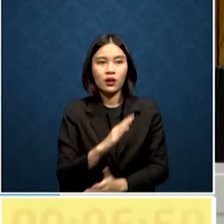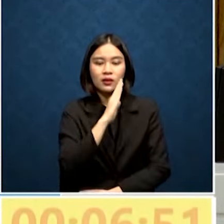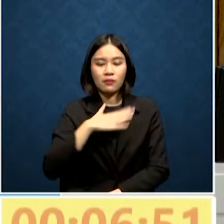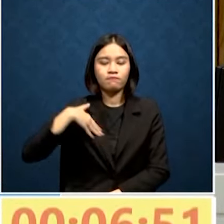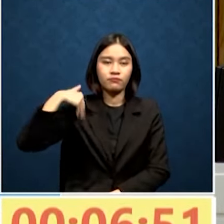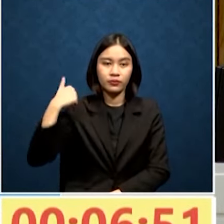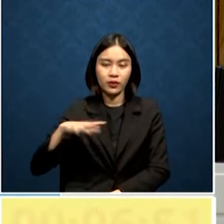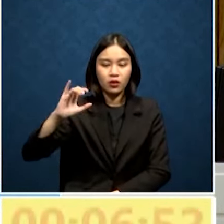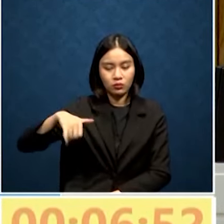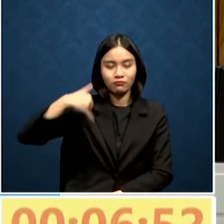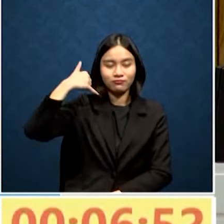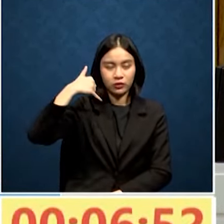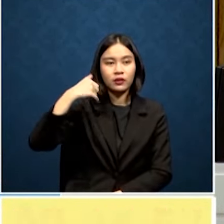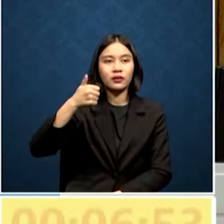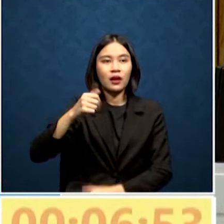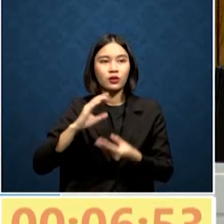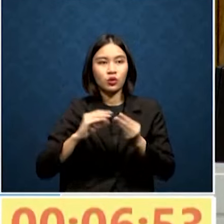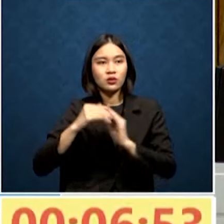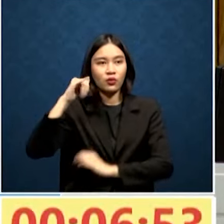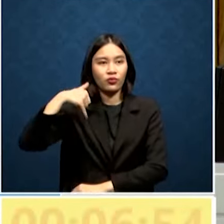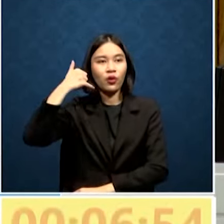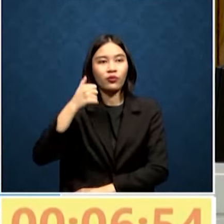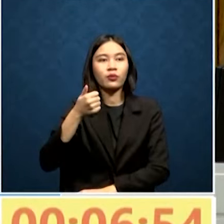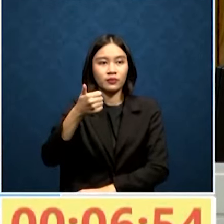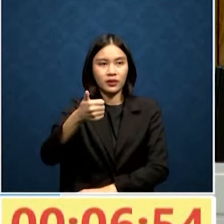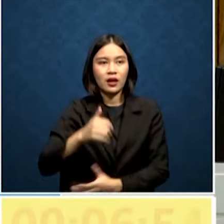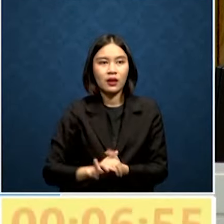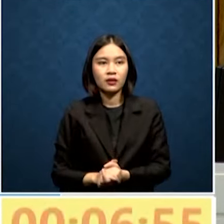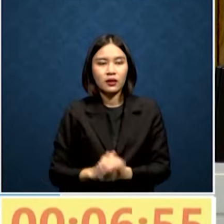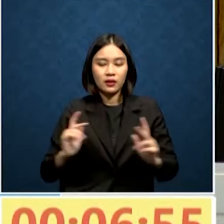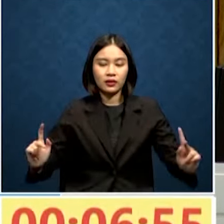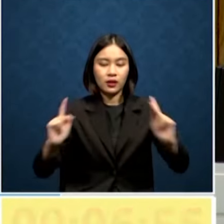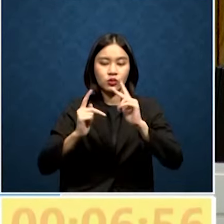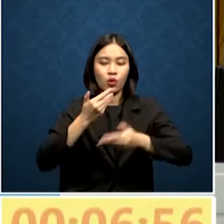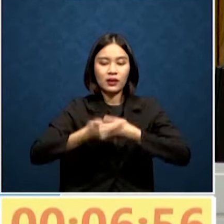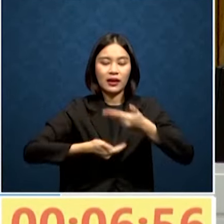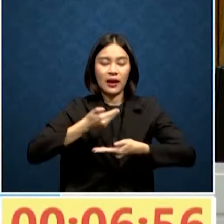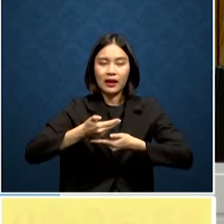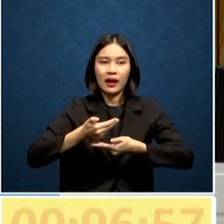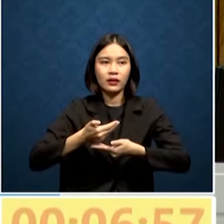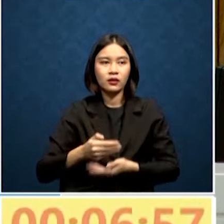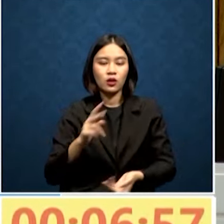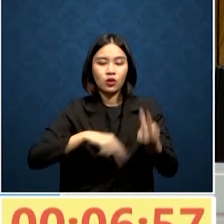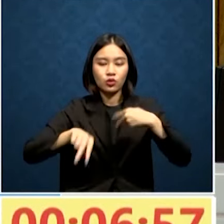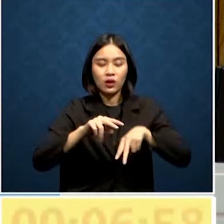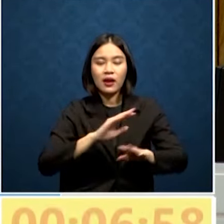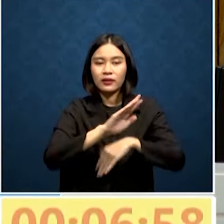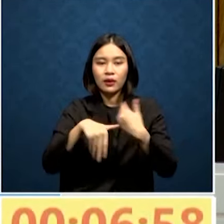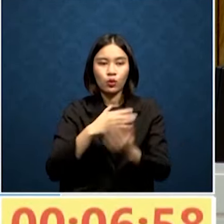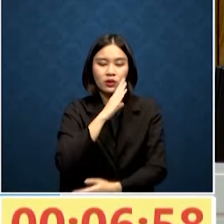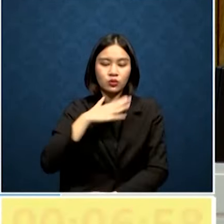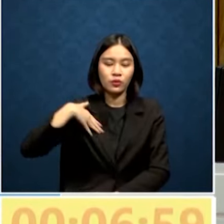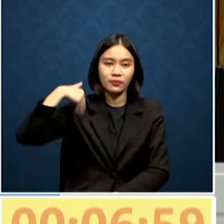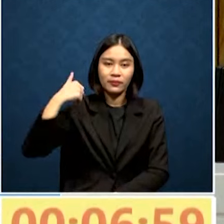ใจท่านโทรหาผมได้ถ้ามีเบอร์ผมแล้วผมโทรหาท่านแล้วผมส่งพันธุ์นี้เนี่ยเราฟาซิลิเตททุกท่านนะครับ ท่านไม่สบายใจเ